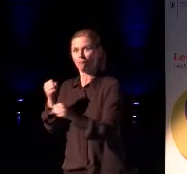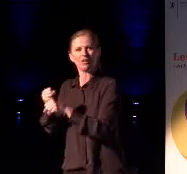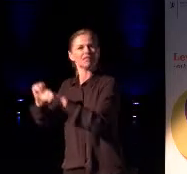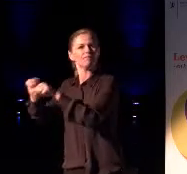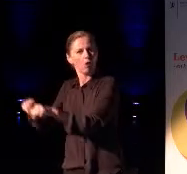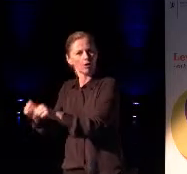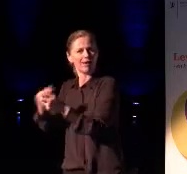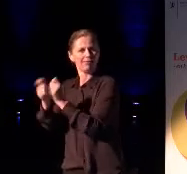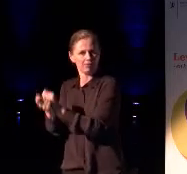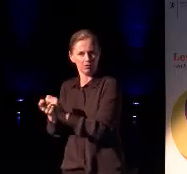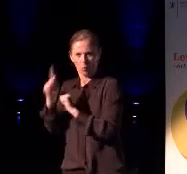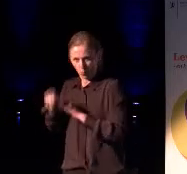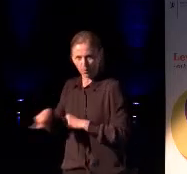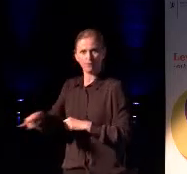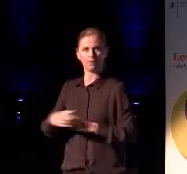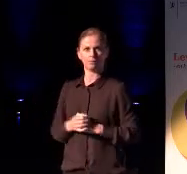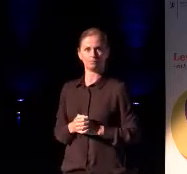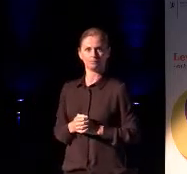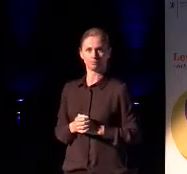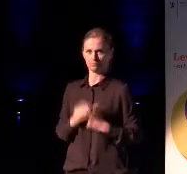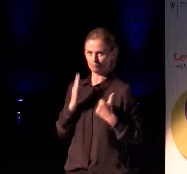endringer. Ja.